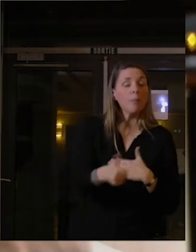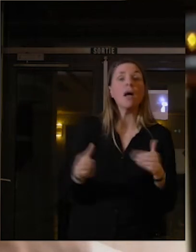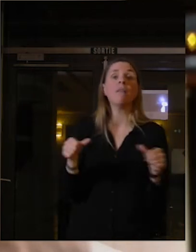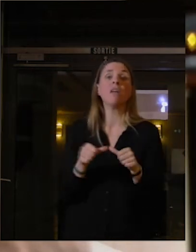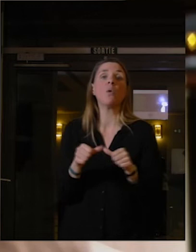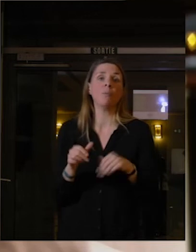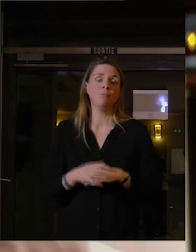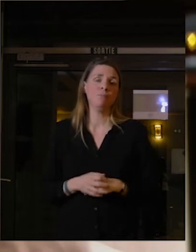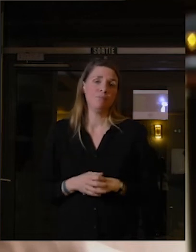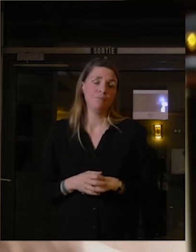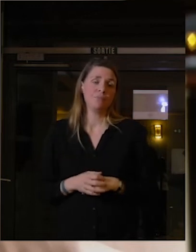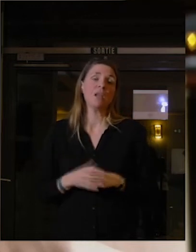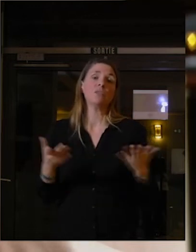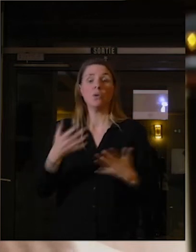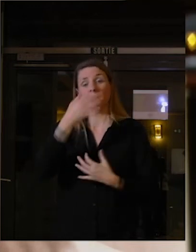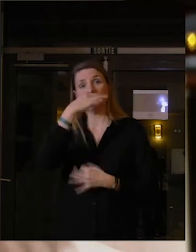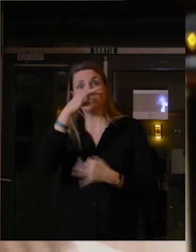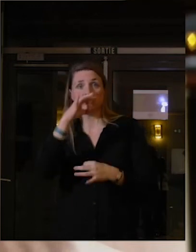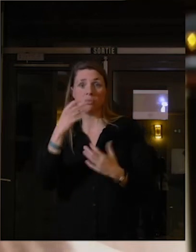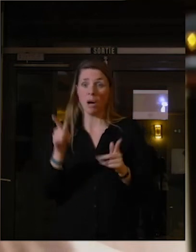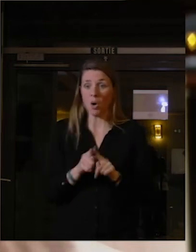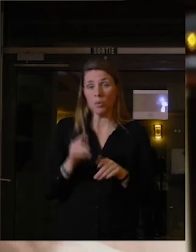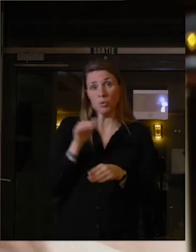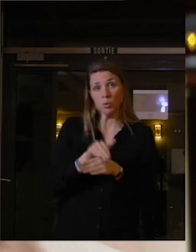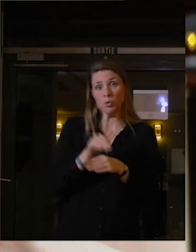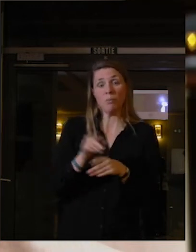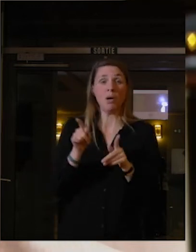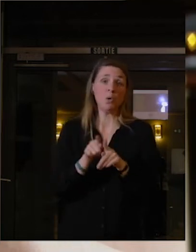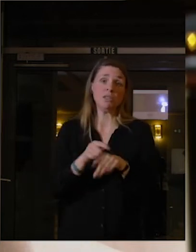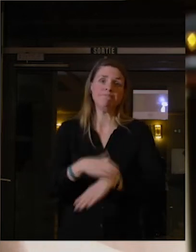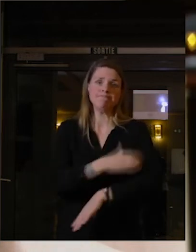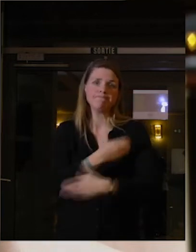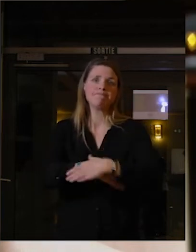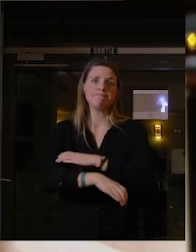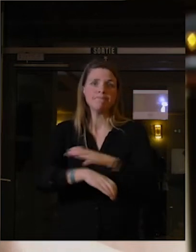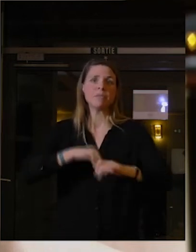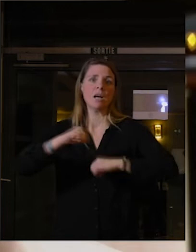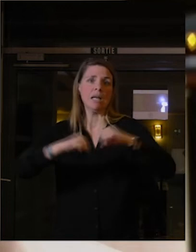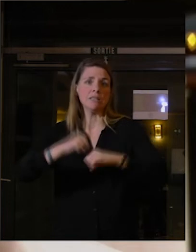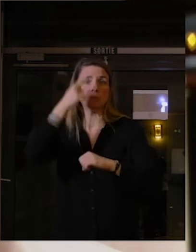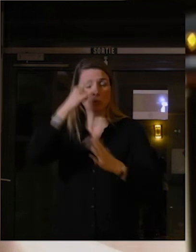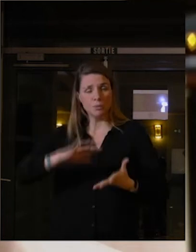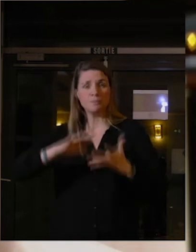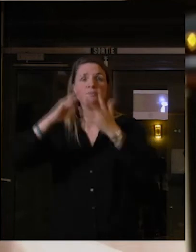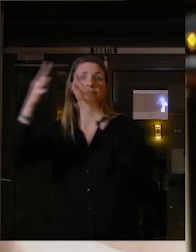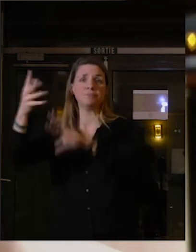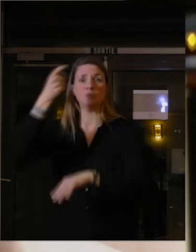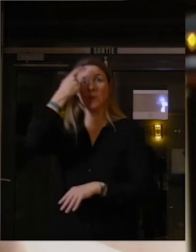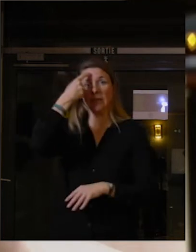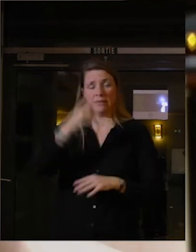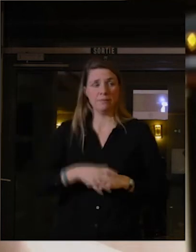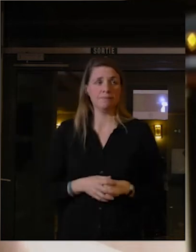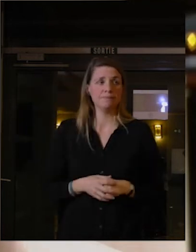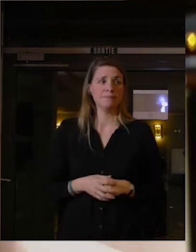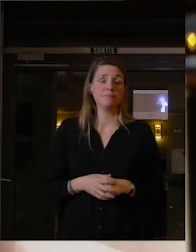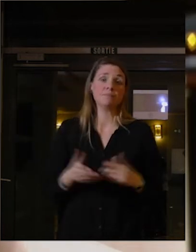qu'on fait ? Donc prendre la parole, comme ici ce soir, et agir aussi pour faire évoluer ces mentalités. Il n'y a aucune raison pour qu'elle n'évolue